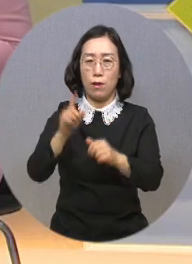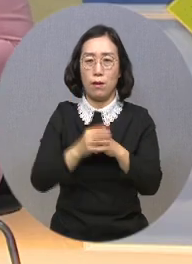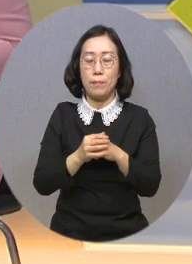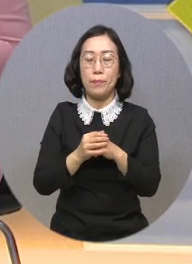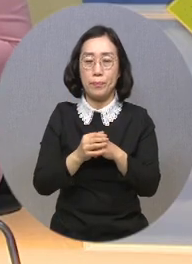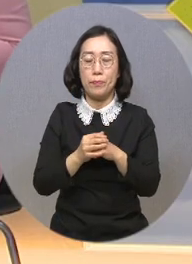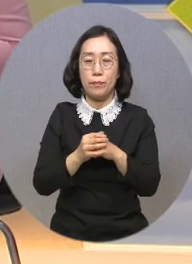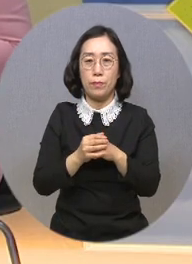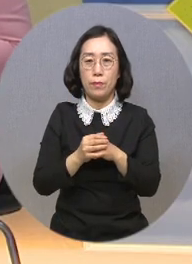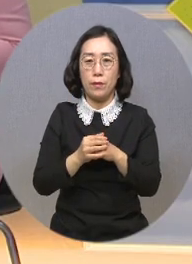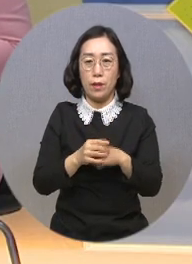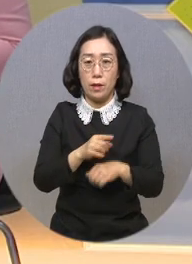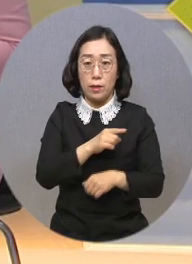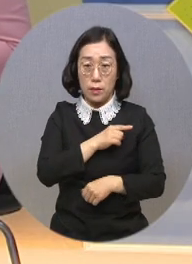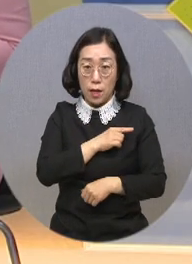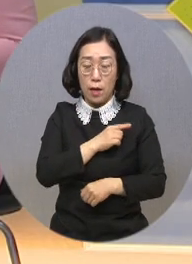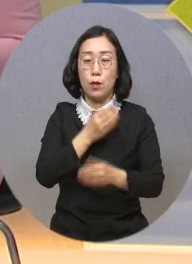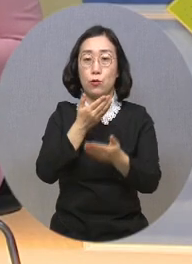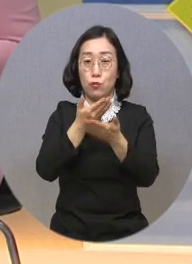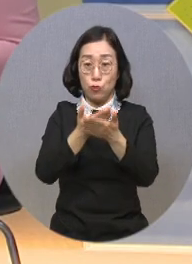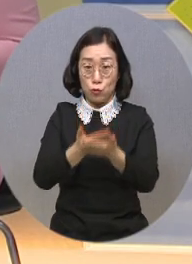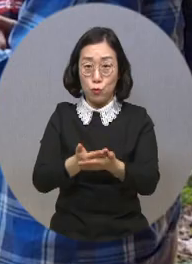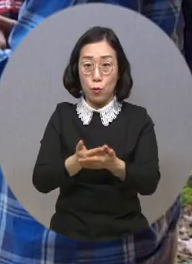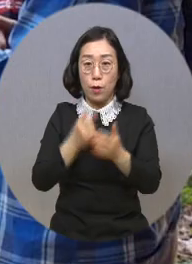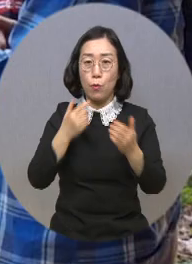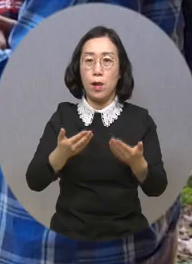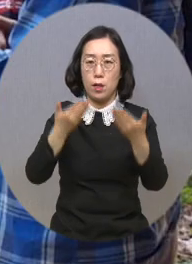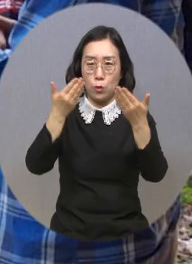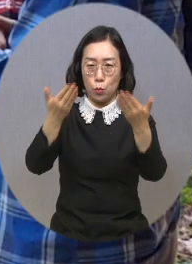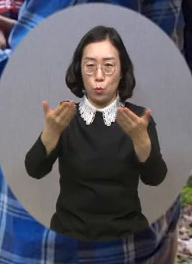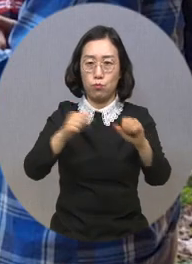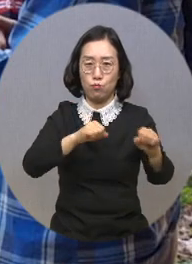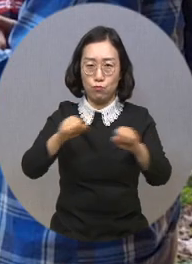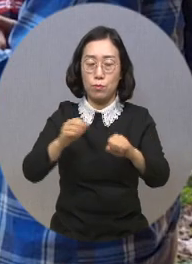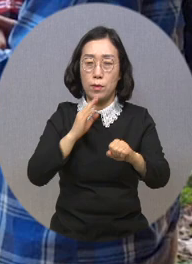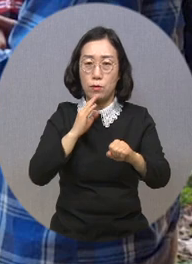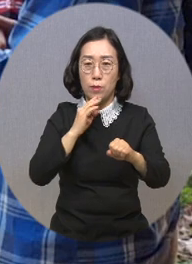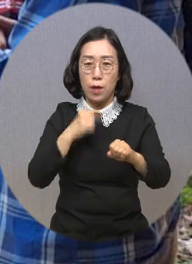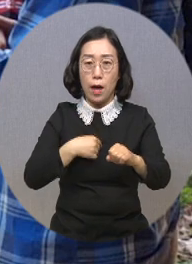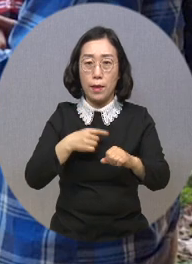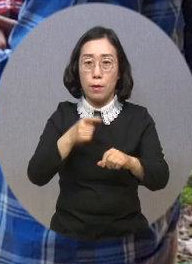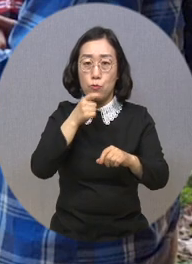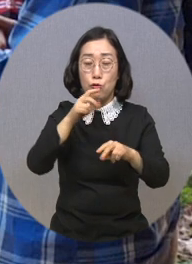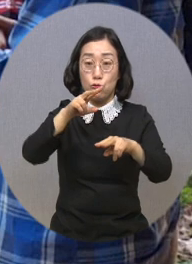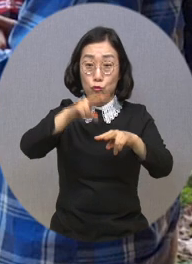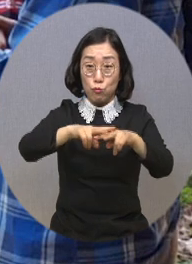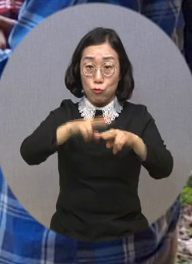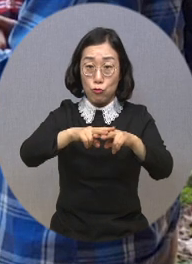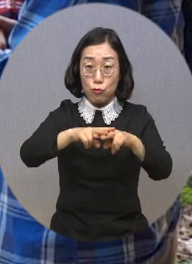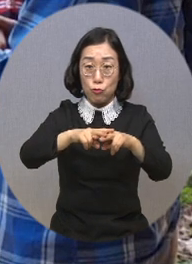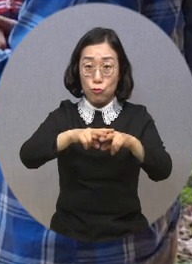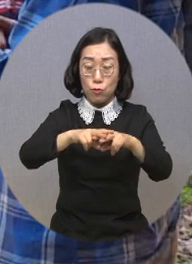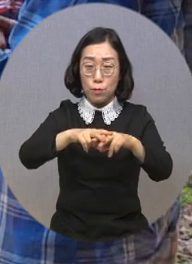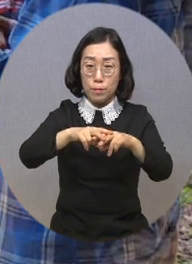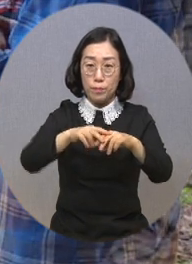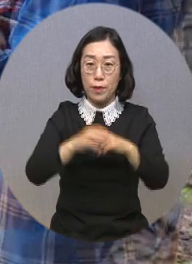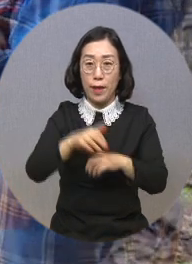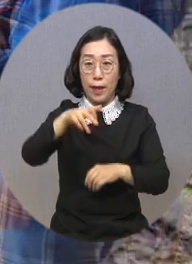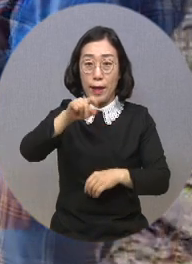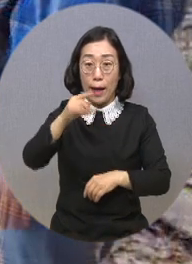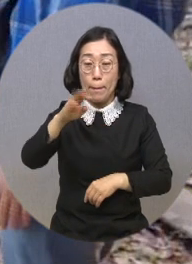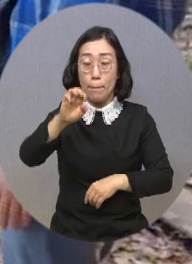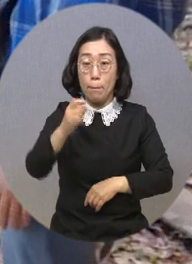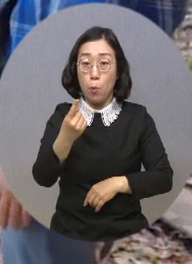아, 그게 가장 중점적인 일, 네. 봉사였어요. 예. 제가 하나의 오물을 파러 가기 위해서 사실 캄보디아라는 곳을